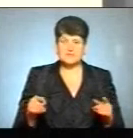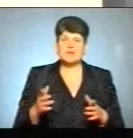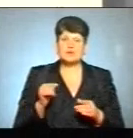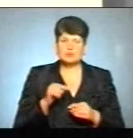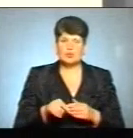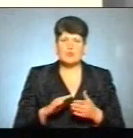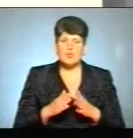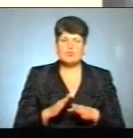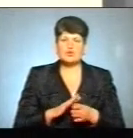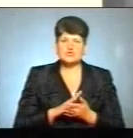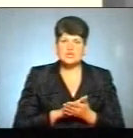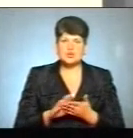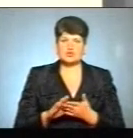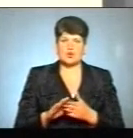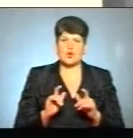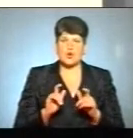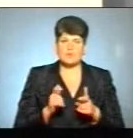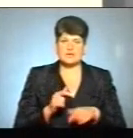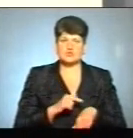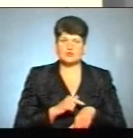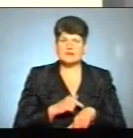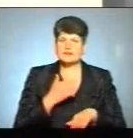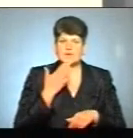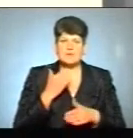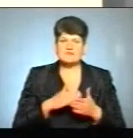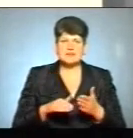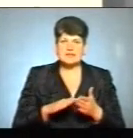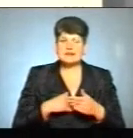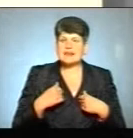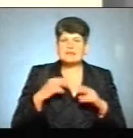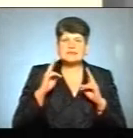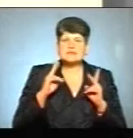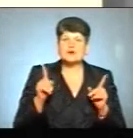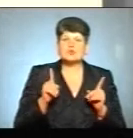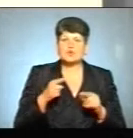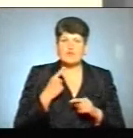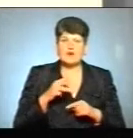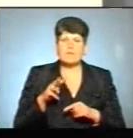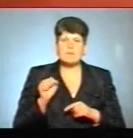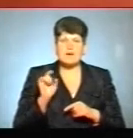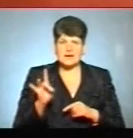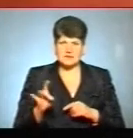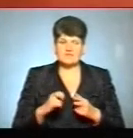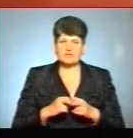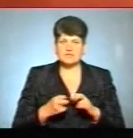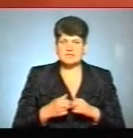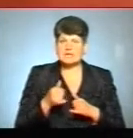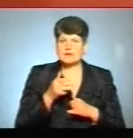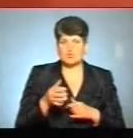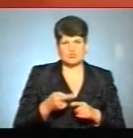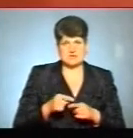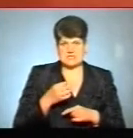про чисту комендантську годину не може йти взагалі. Тобто я не знаю, про що мер Івано-Франківська коментував, так я не можу про це коментувати,